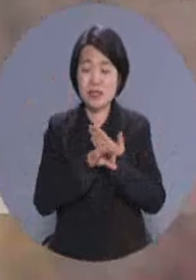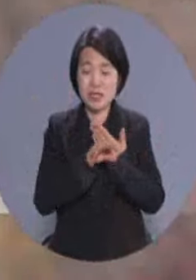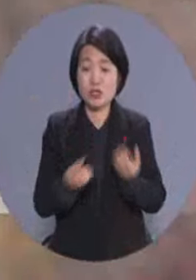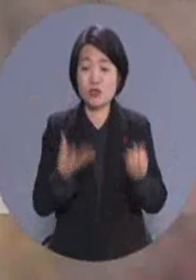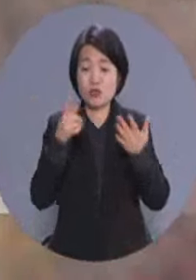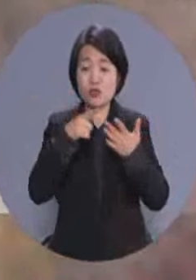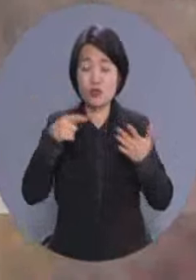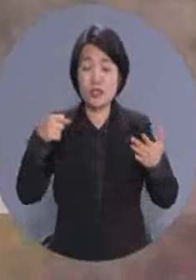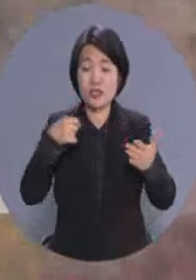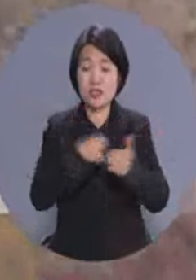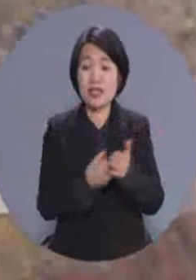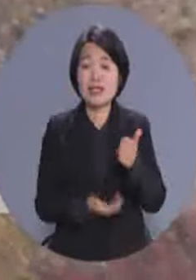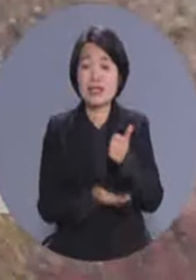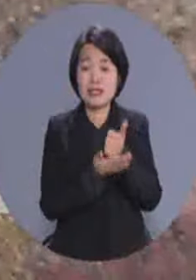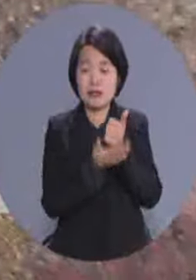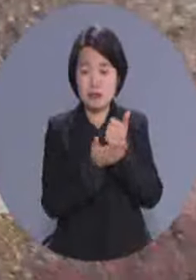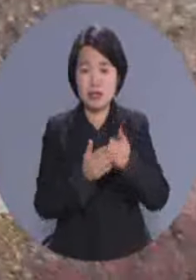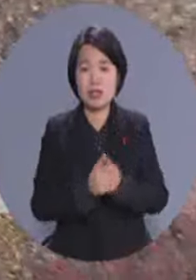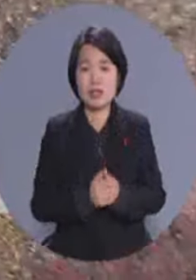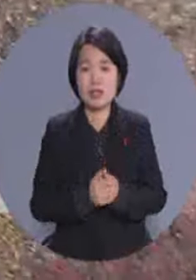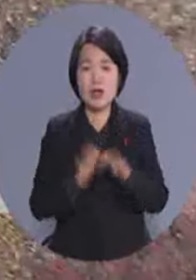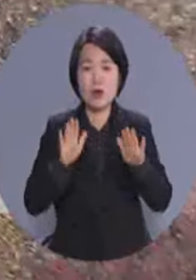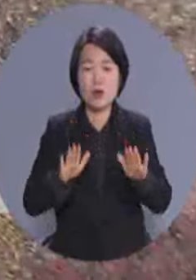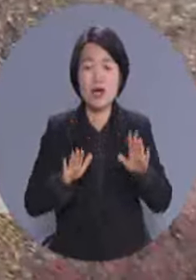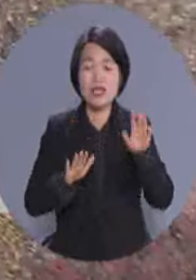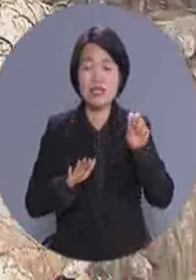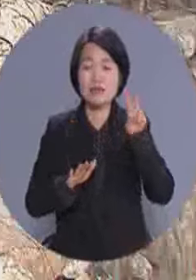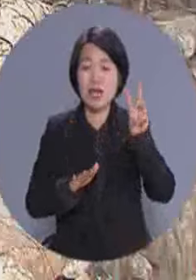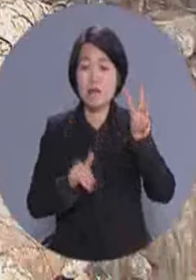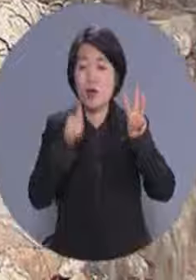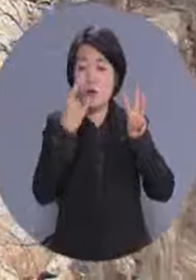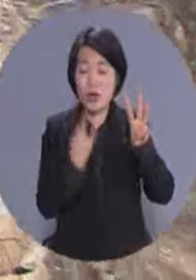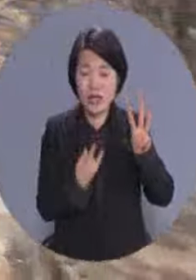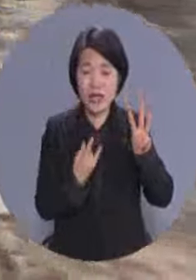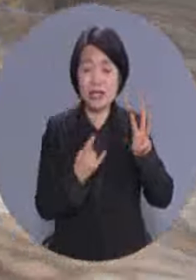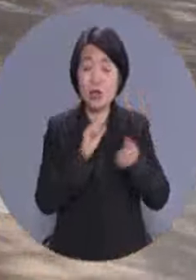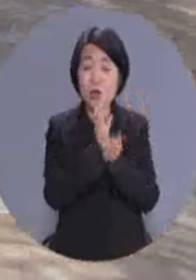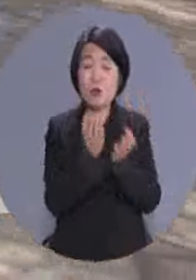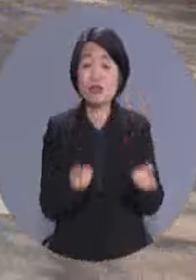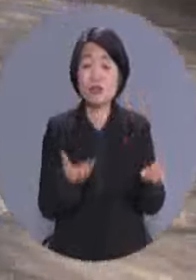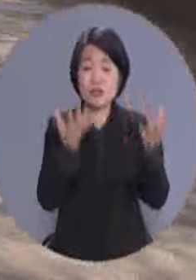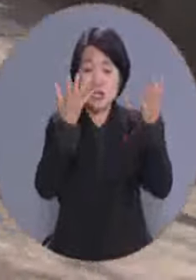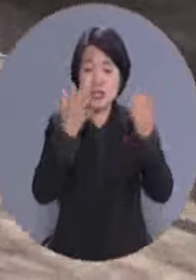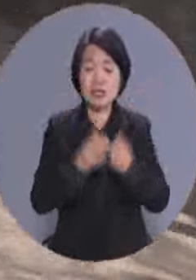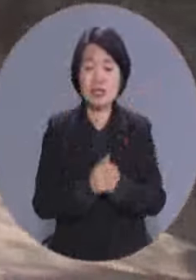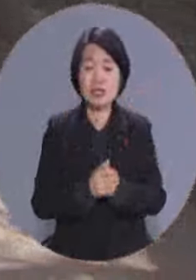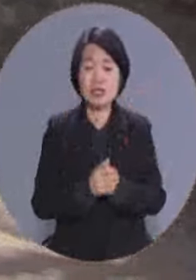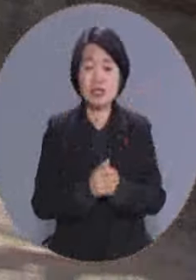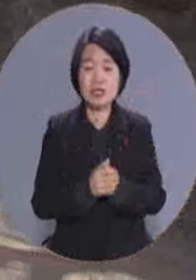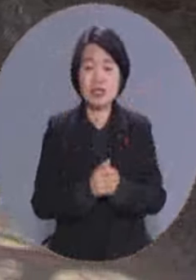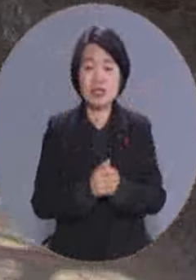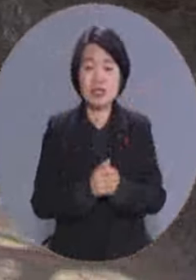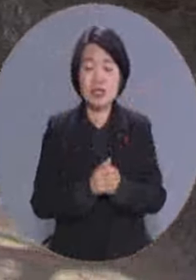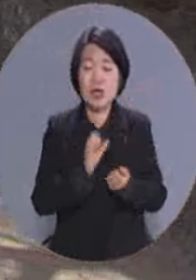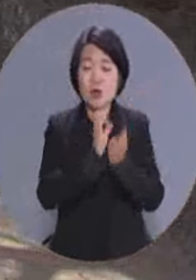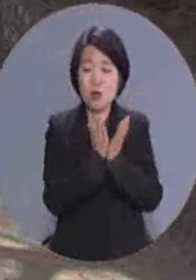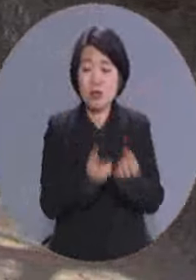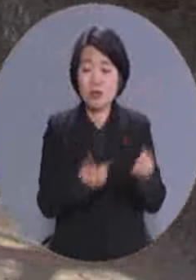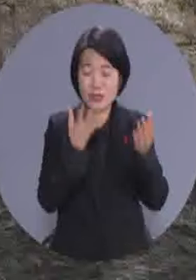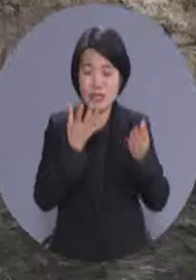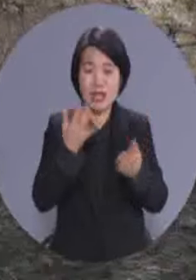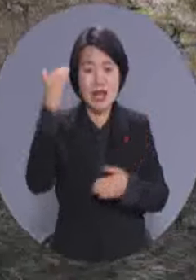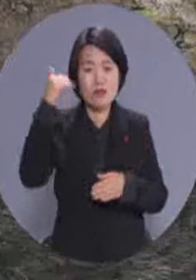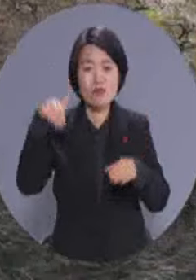축제에 추천됩니다 한편 올해로 23회를 맞는 광양 매화 축제는 광양매화 문화를 담달을